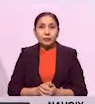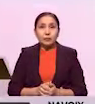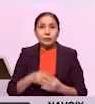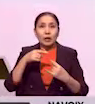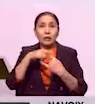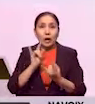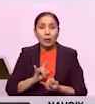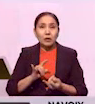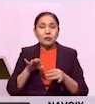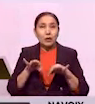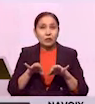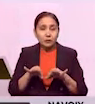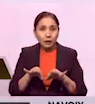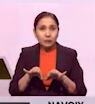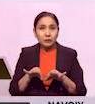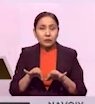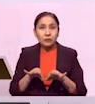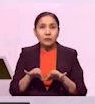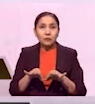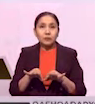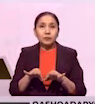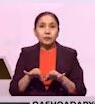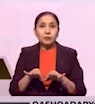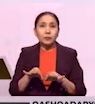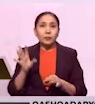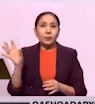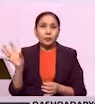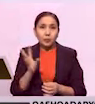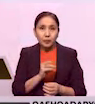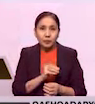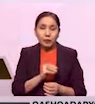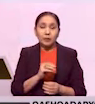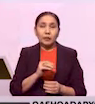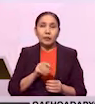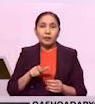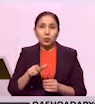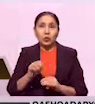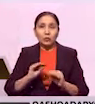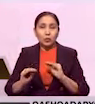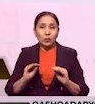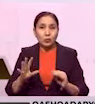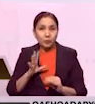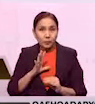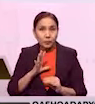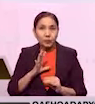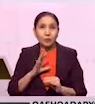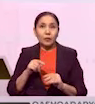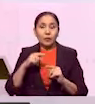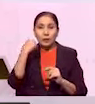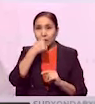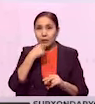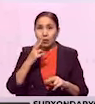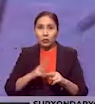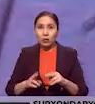Damas avtotransportlari aytarlıqtay hammesi tender oylarına koyulup, jaŋılan bolgan hesabı şu yıl axırına